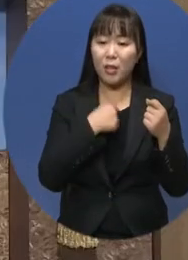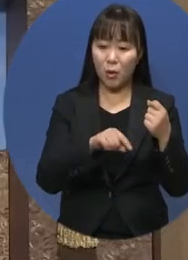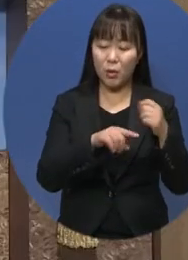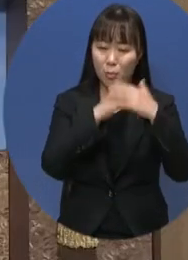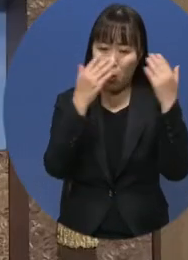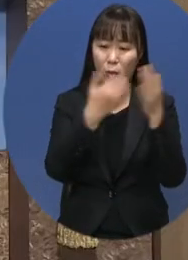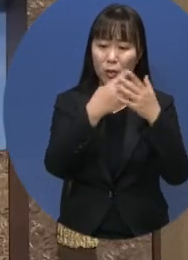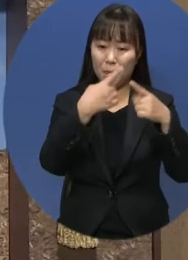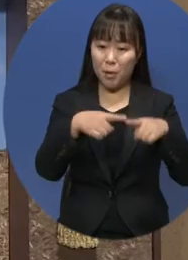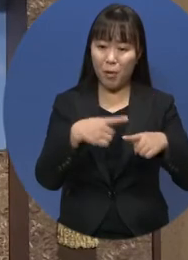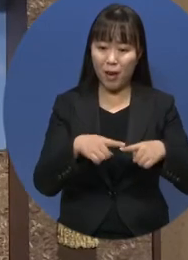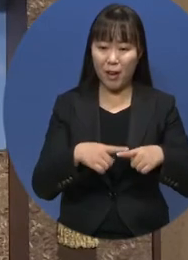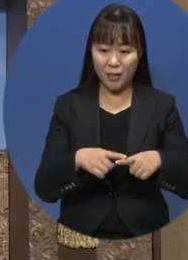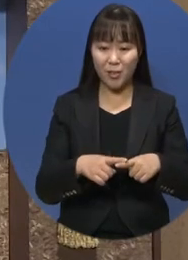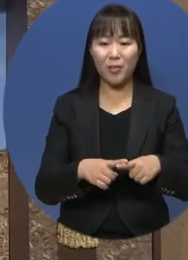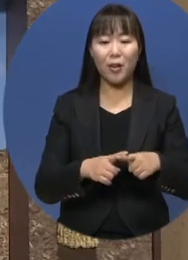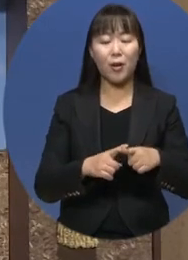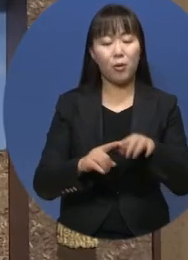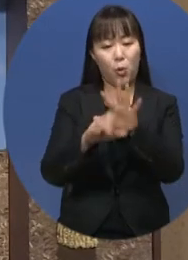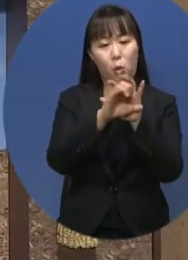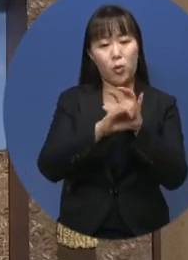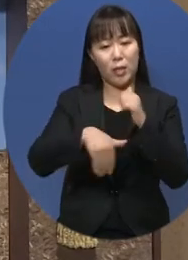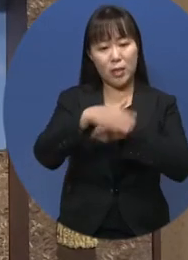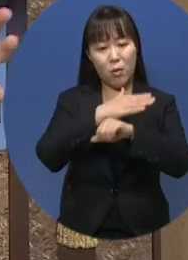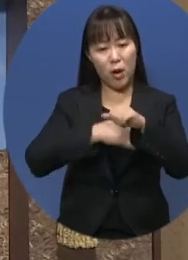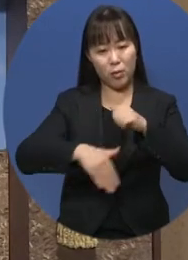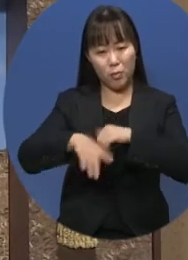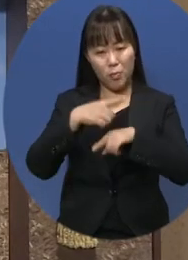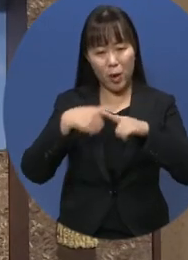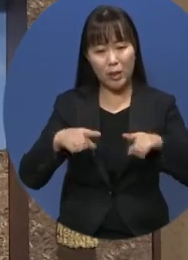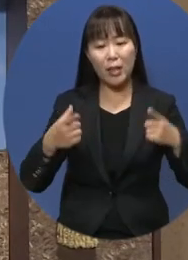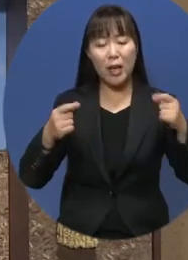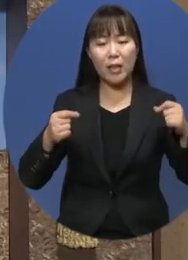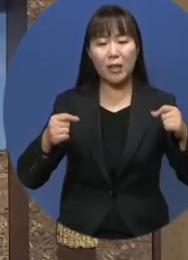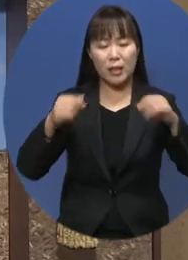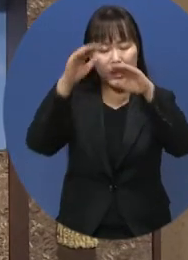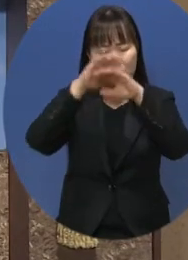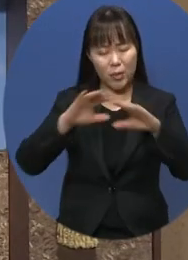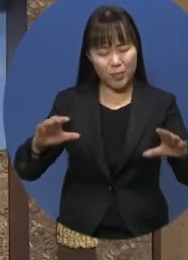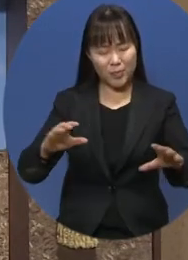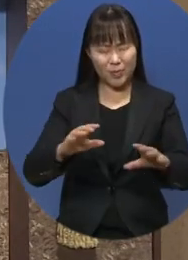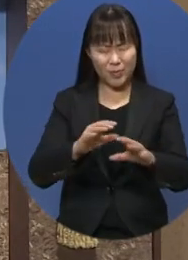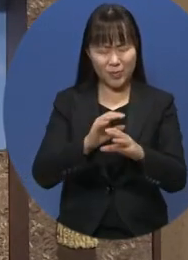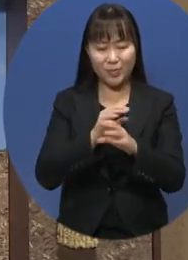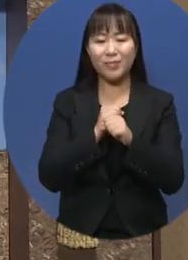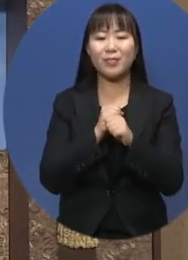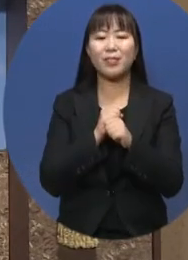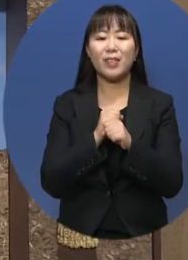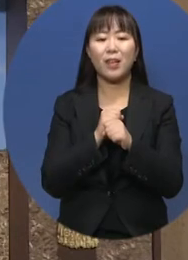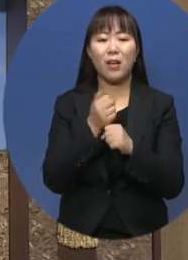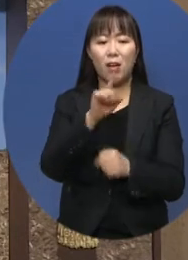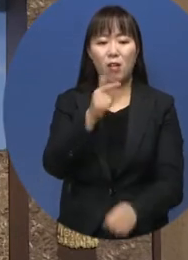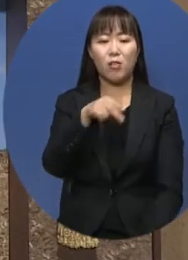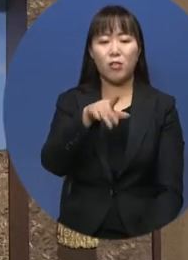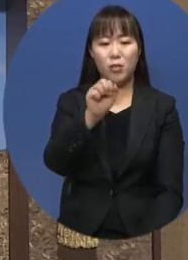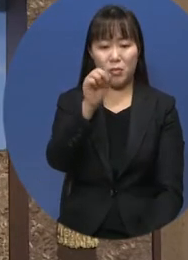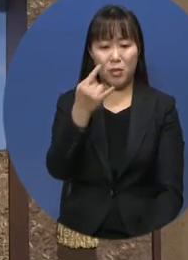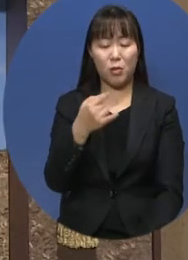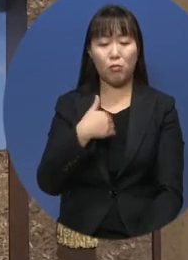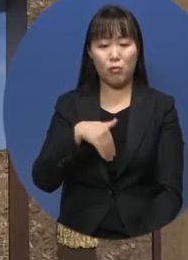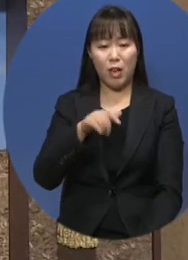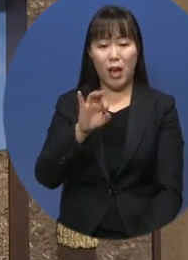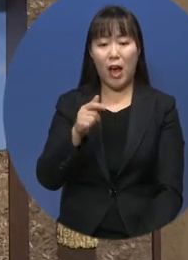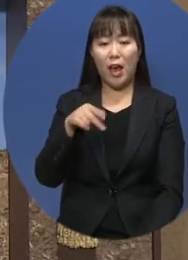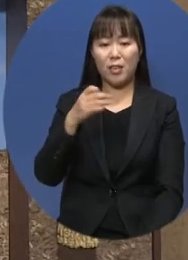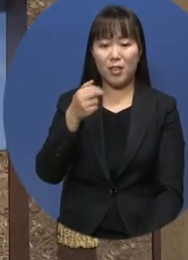우다 평가가 돼서 놓고 로나 상황도 평가가 돼서 이런 내용들이 다 정리가 돼서 현정 에서 우리고 리지 않은